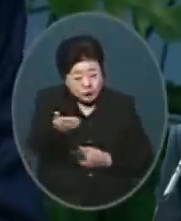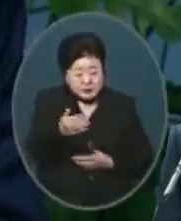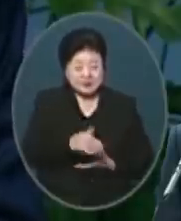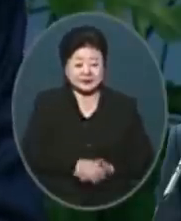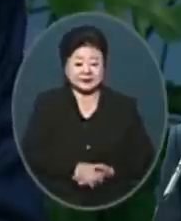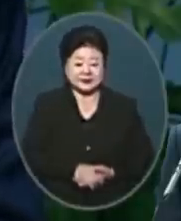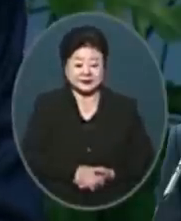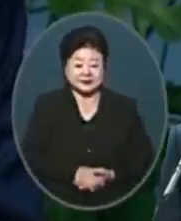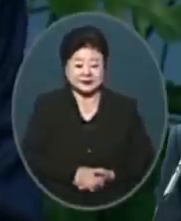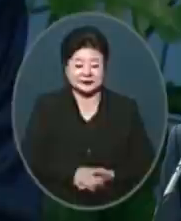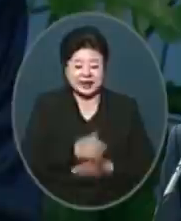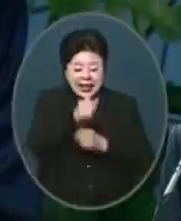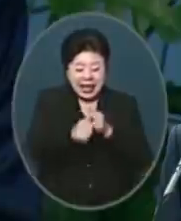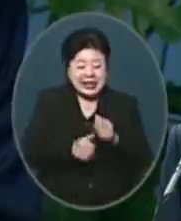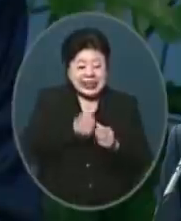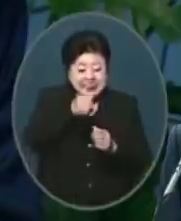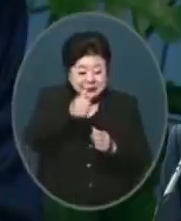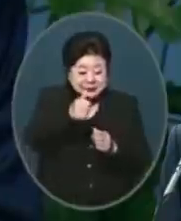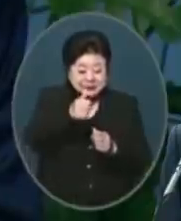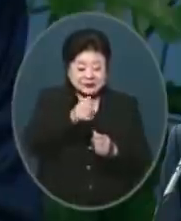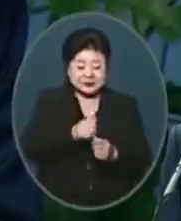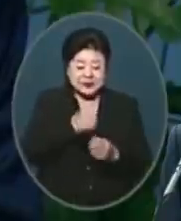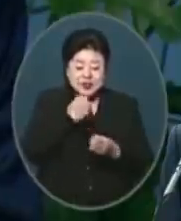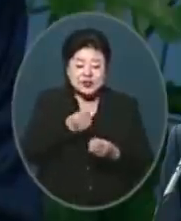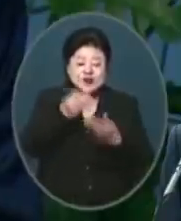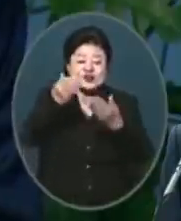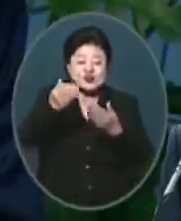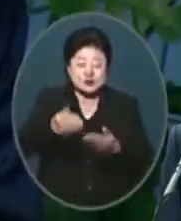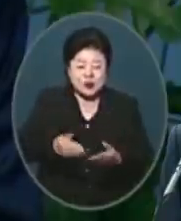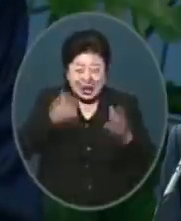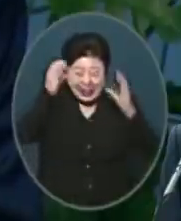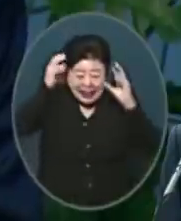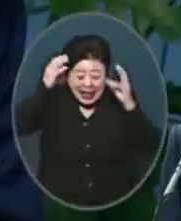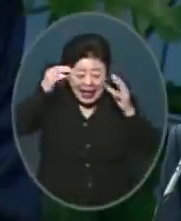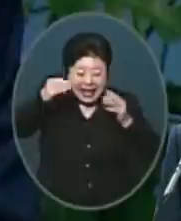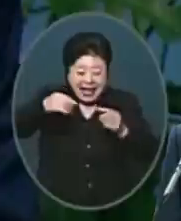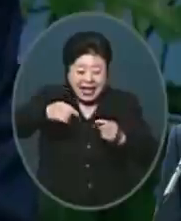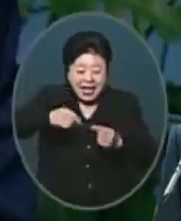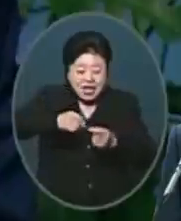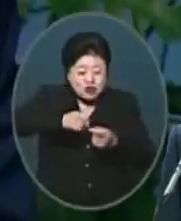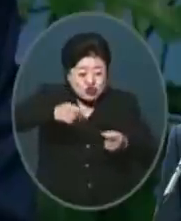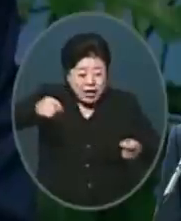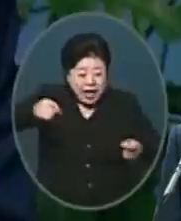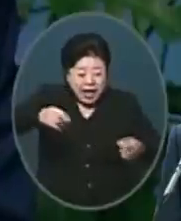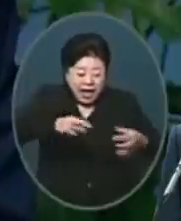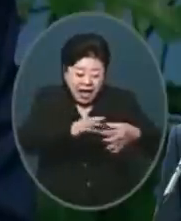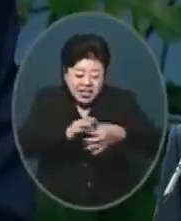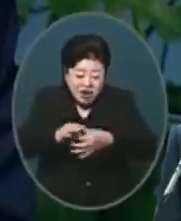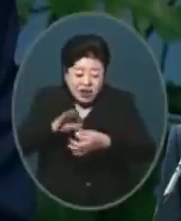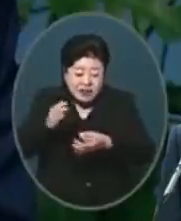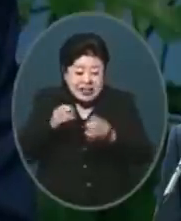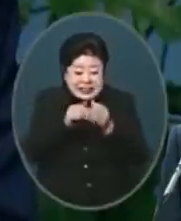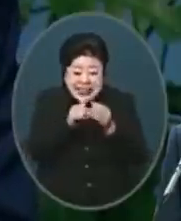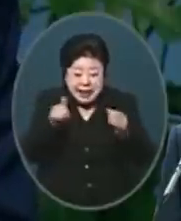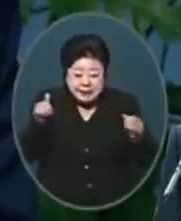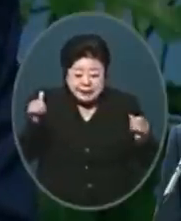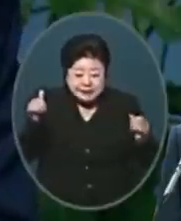여러분은 하나님의 축복의 탯줄에 연결된 사람이겠습니다.